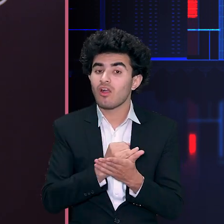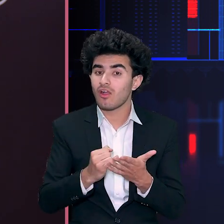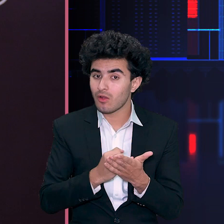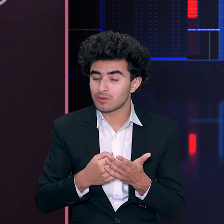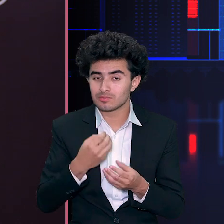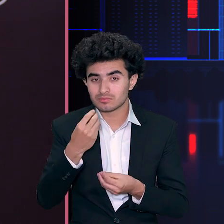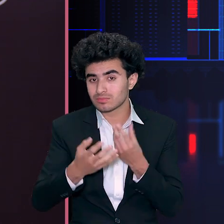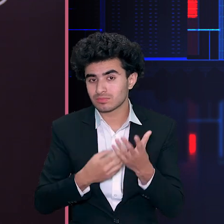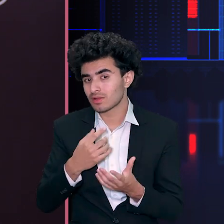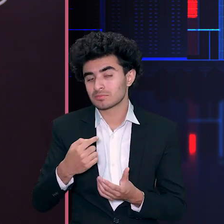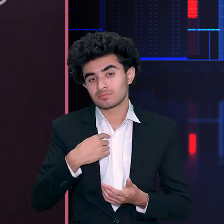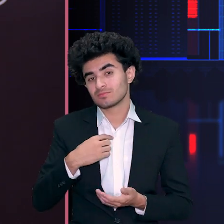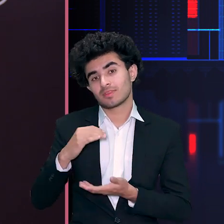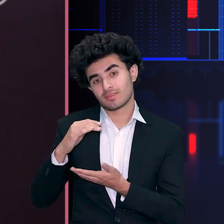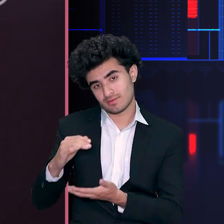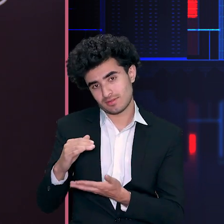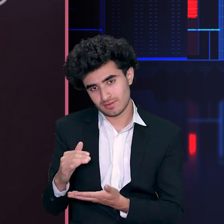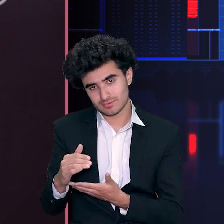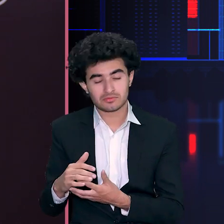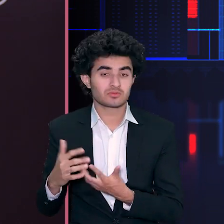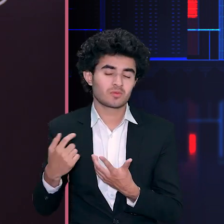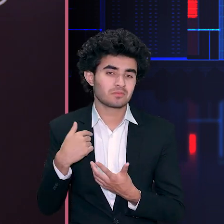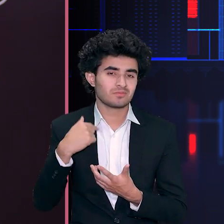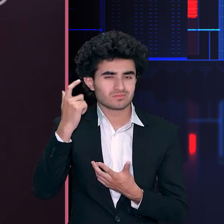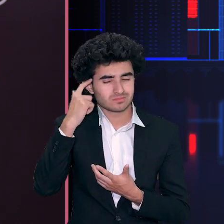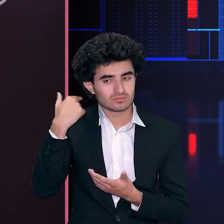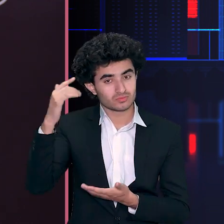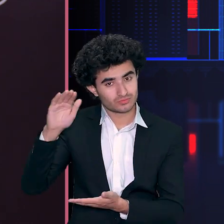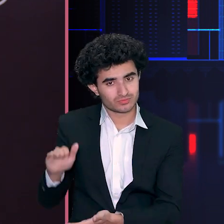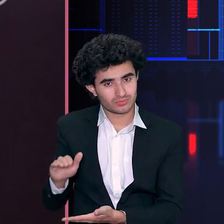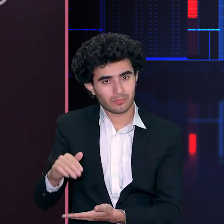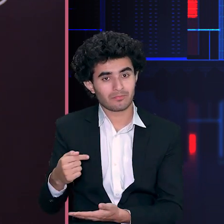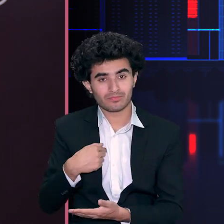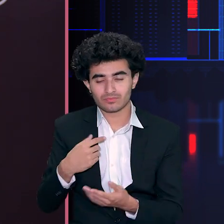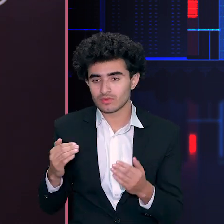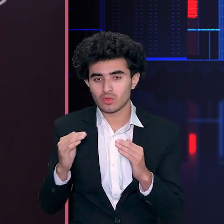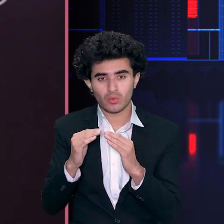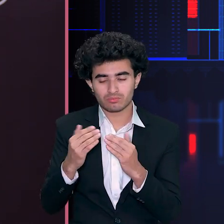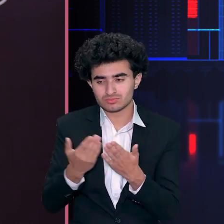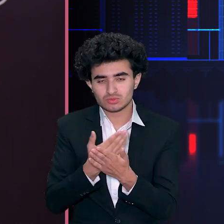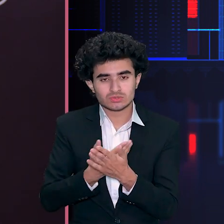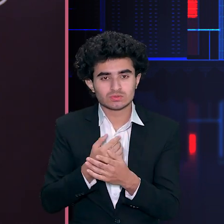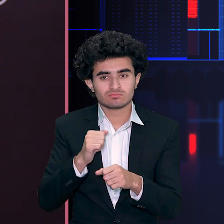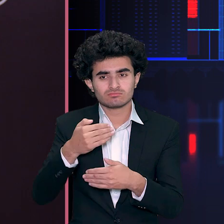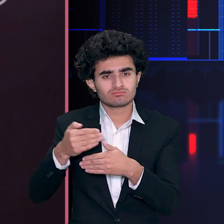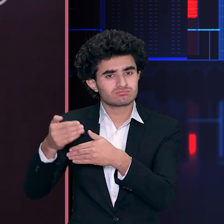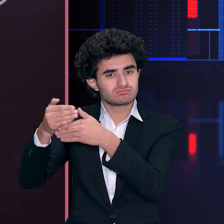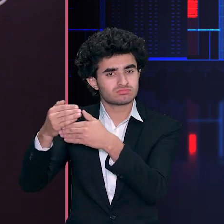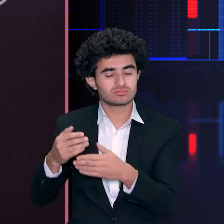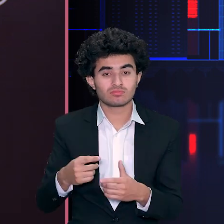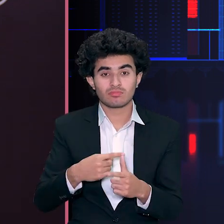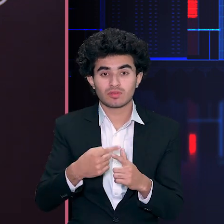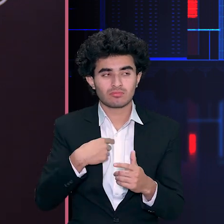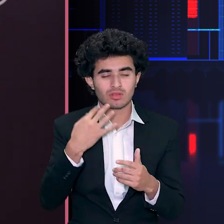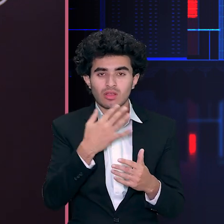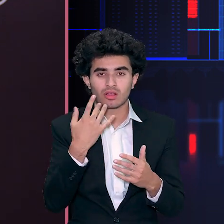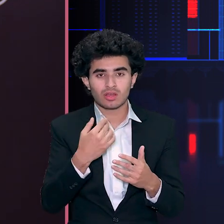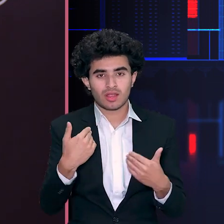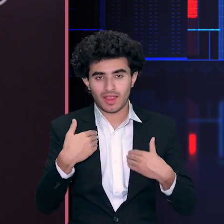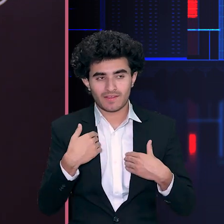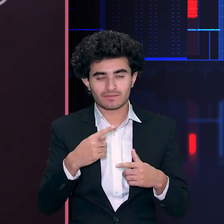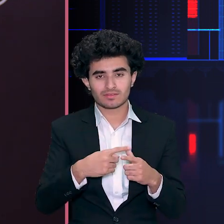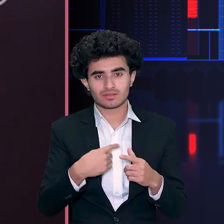کیا کرنا ہے، میں بالکل چھوٹا سا بچہ، اور میں نے وہ کلرز اٹھائے اور دیوار پہ پینٹ کرنا شروع کر دی. اور اس کے بعد جا کے